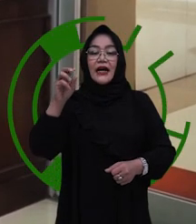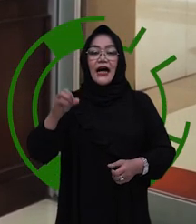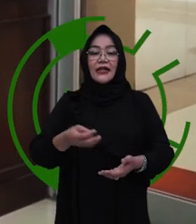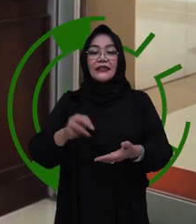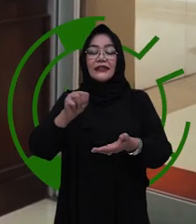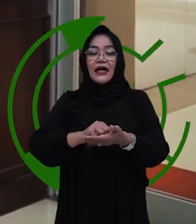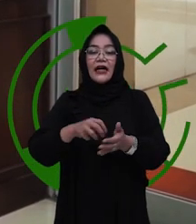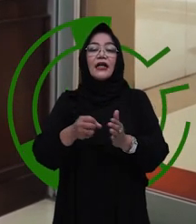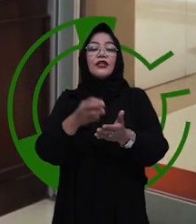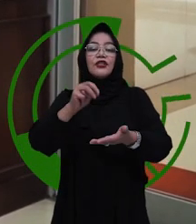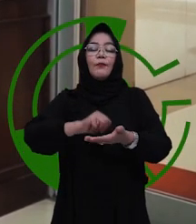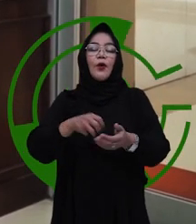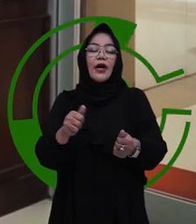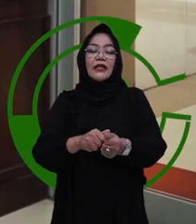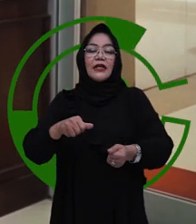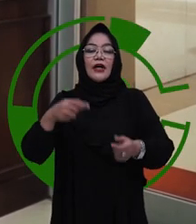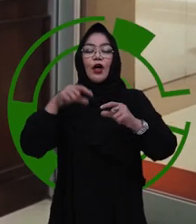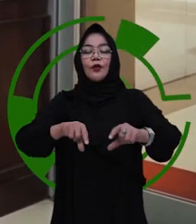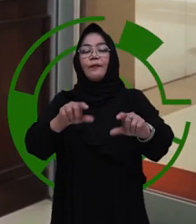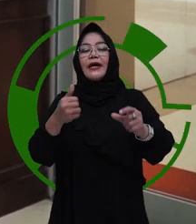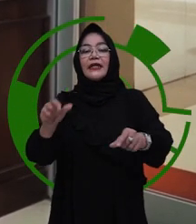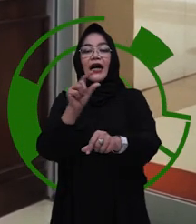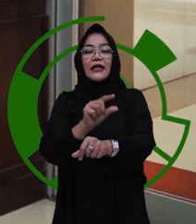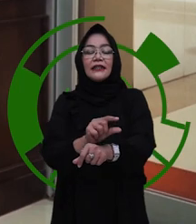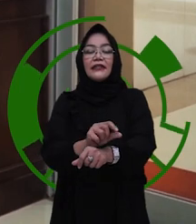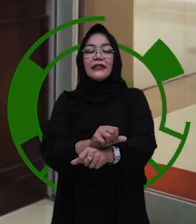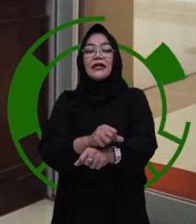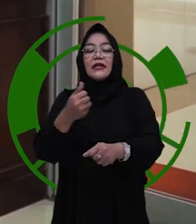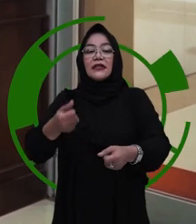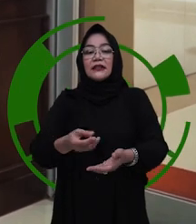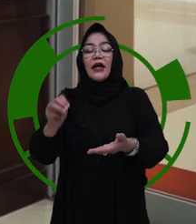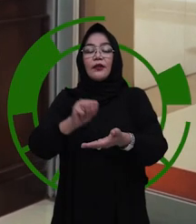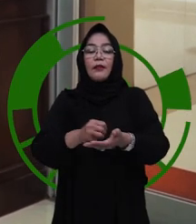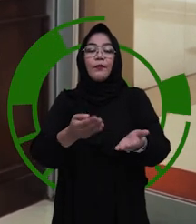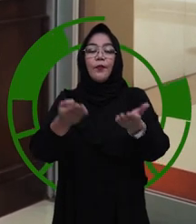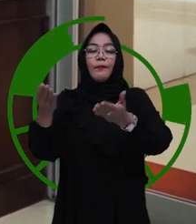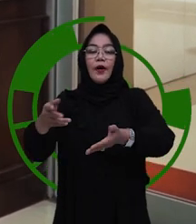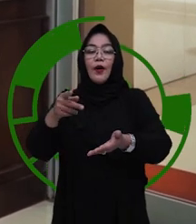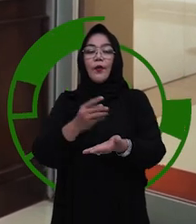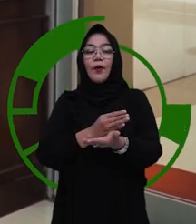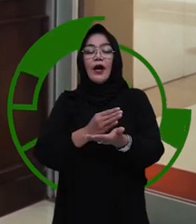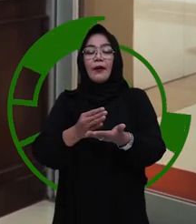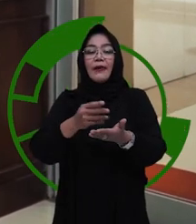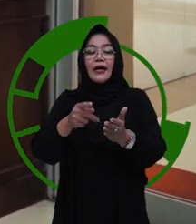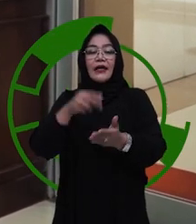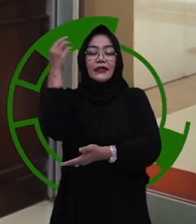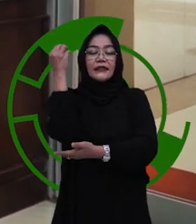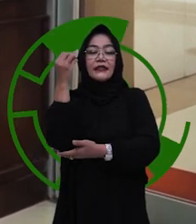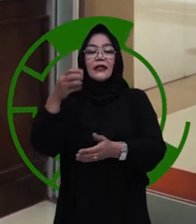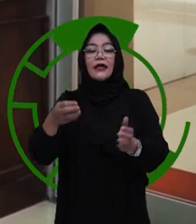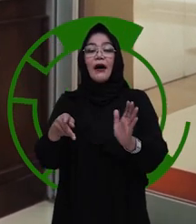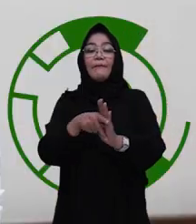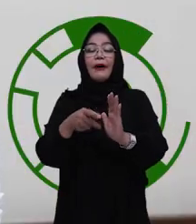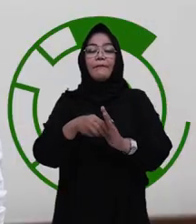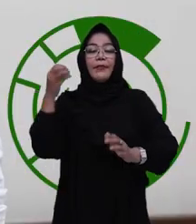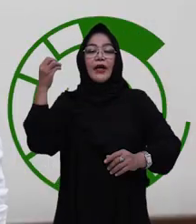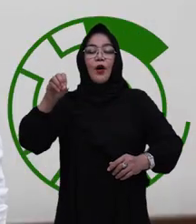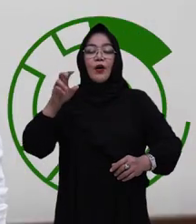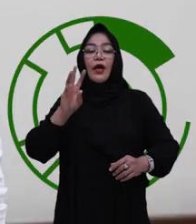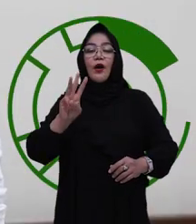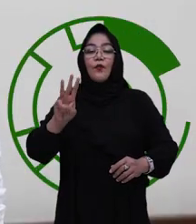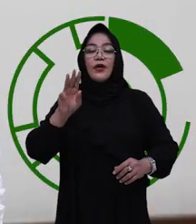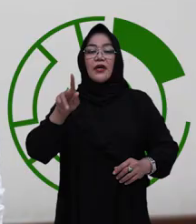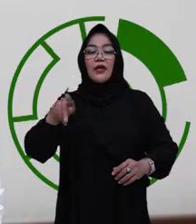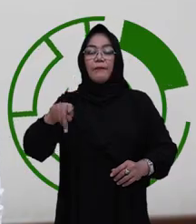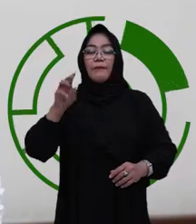segala upaya yang dilakukan, mampu membawa Pengadilan Tinggi DKI Jakarta memperoleh BBBM. PT